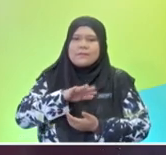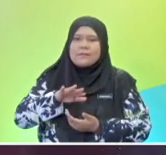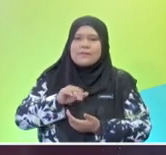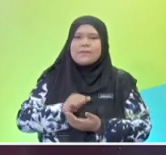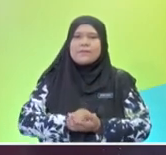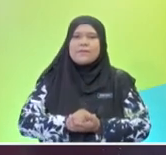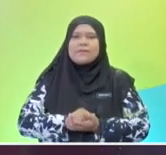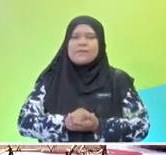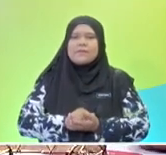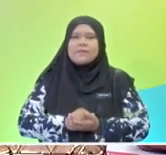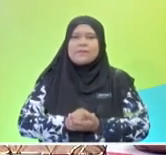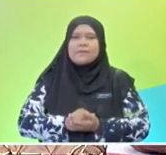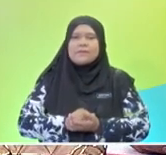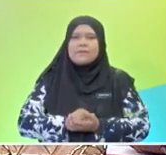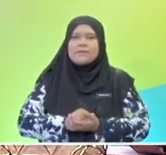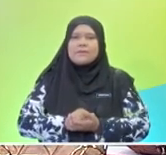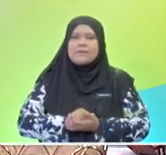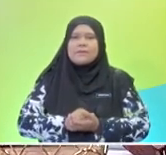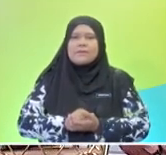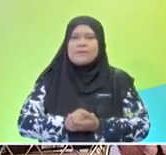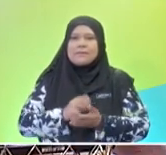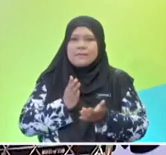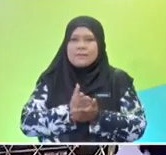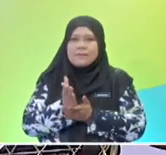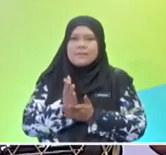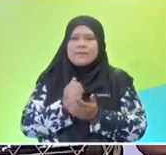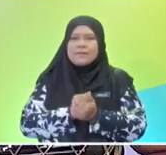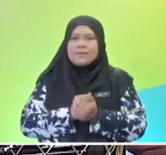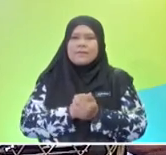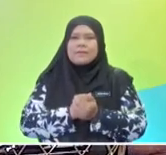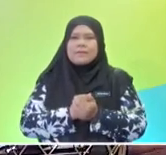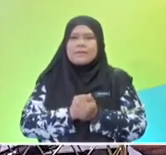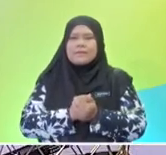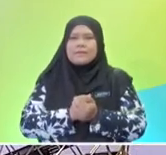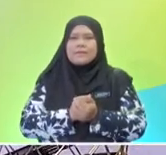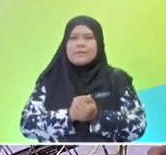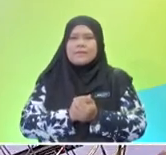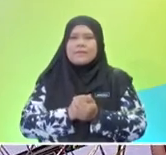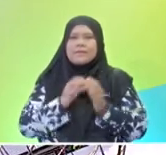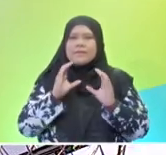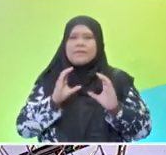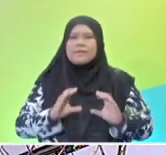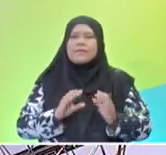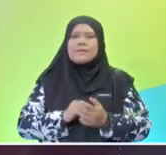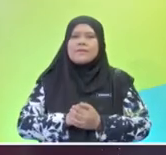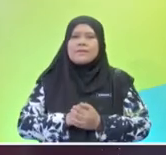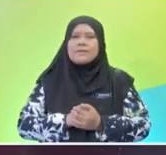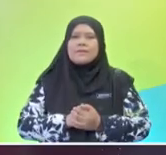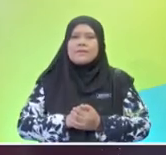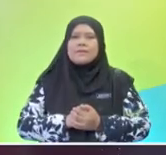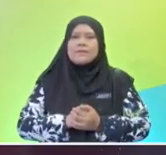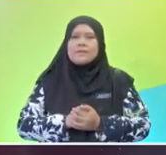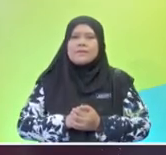Bertolak ansur. Seterusnya cara. Kita ada cara. Cara tu apa tadi?